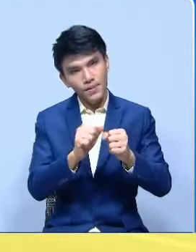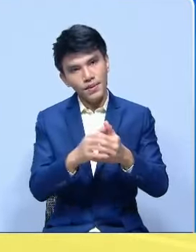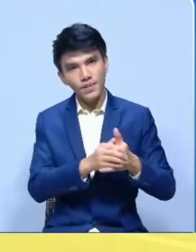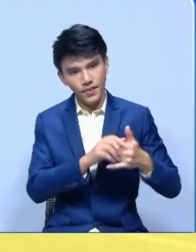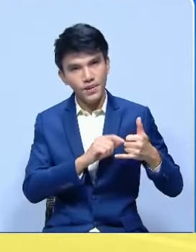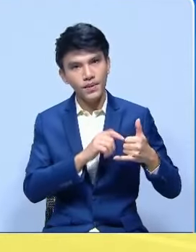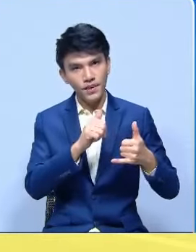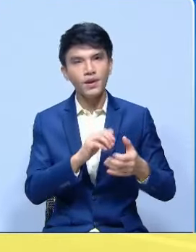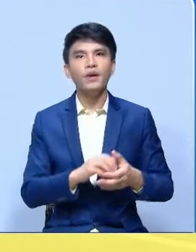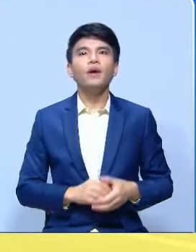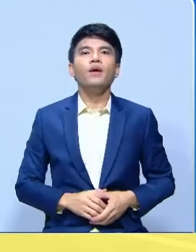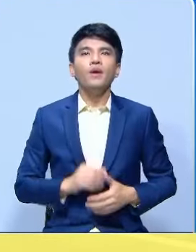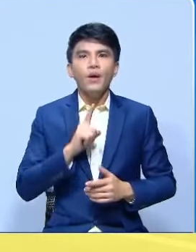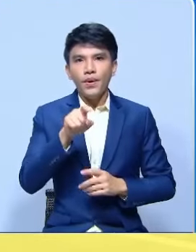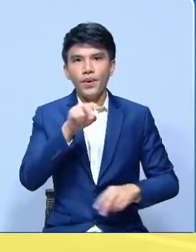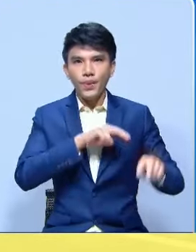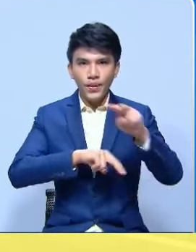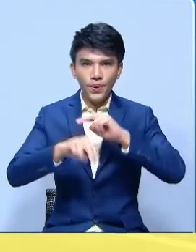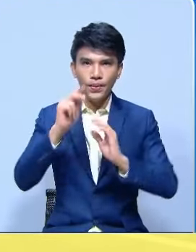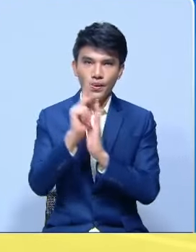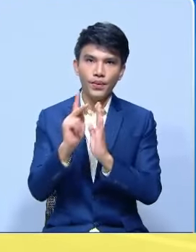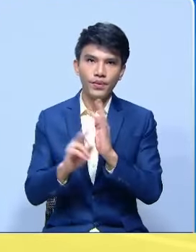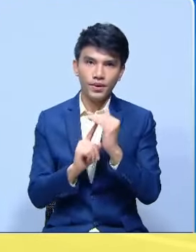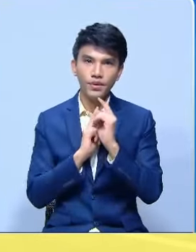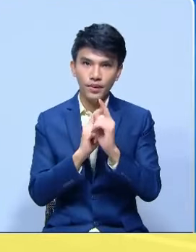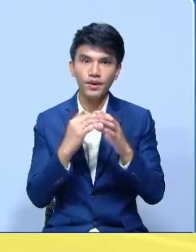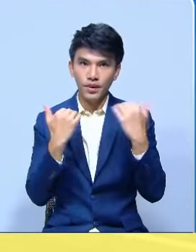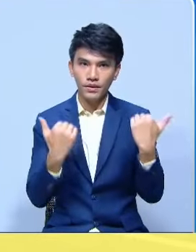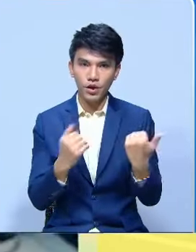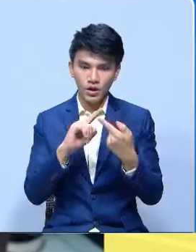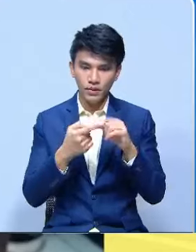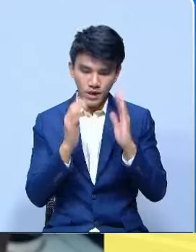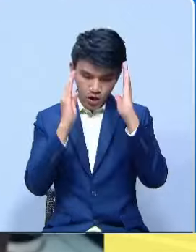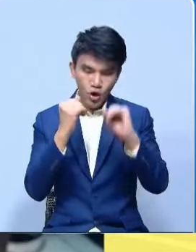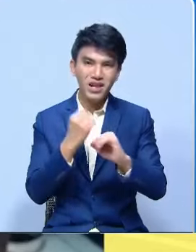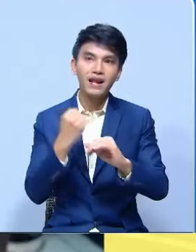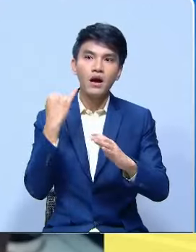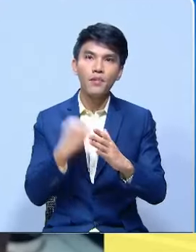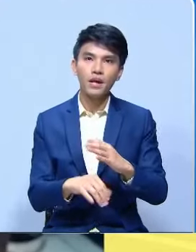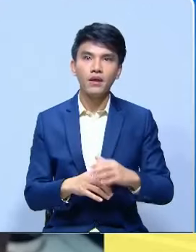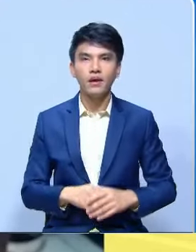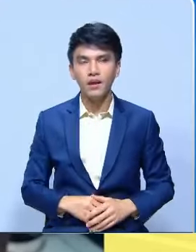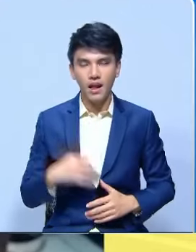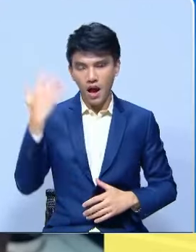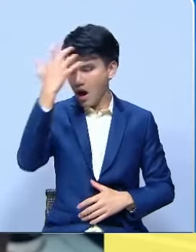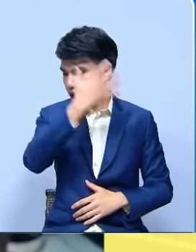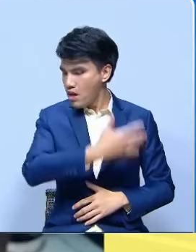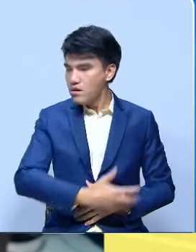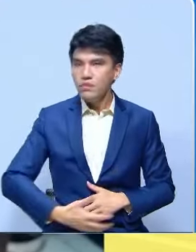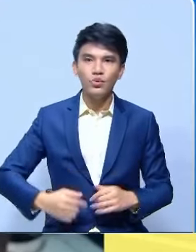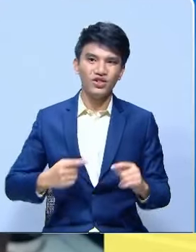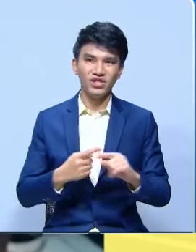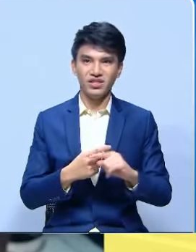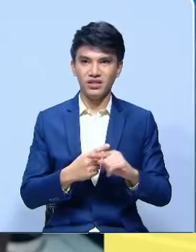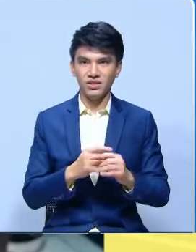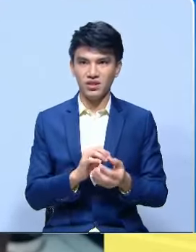แล้วพร้อมกับคุมตัวมาสอบสวนดำเนินคดีตามกฎหมายขณะที่เพื่อนของผู้ก่อเหตุซึ่งถูกทำร้ายหน้าตาฟกช้ำเนี่ยบอกว่าอีกฝ่ายเป็น